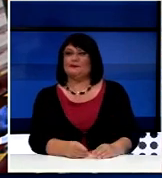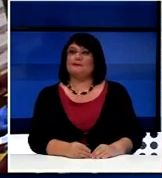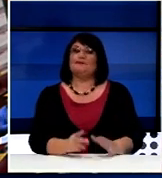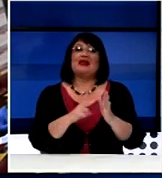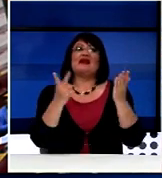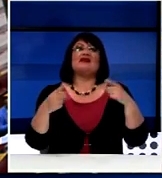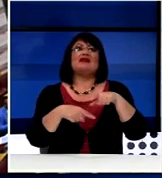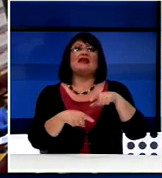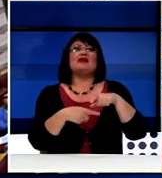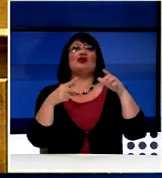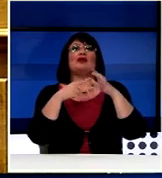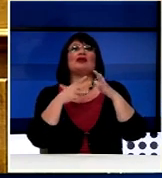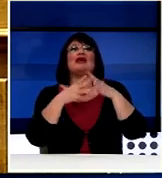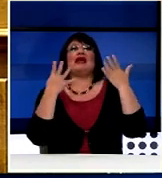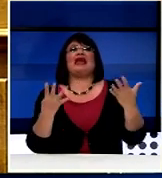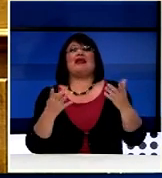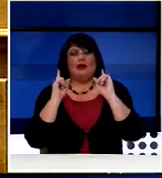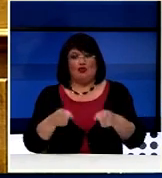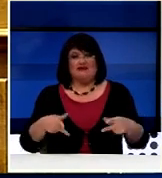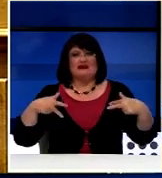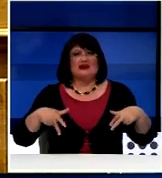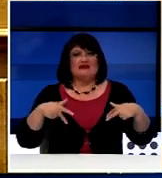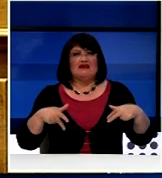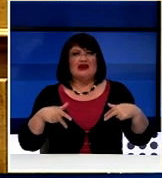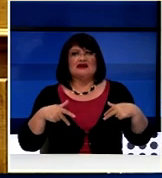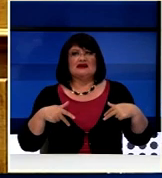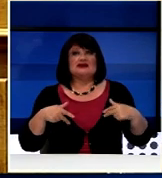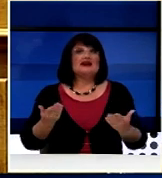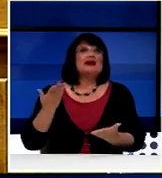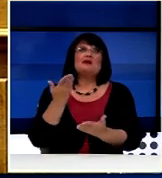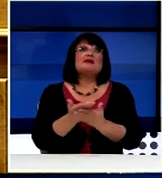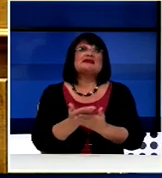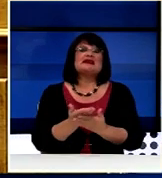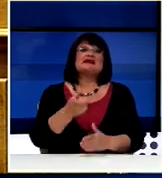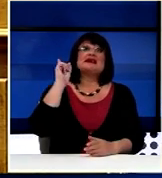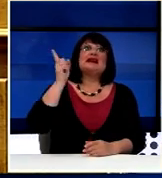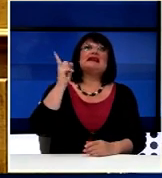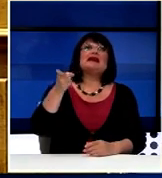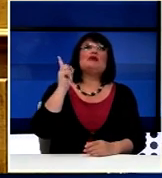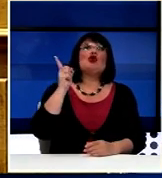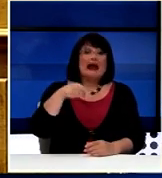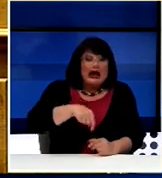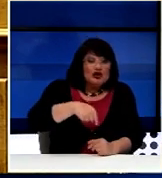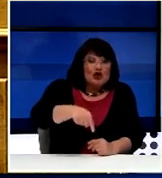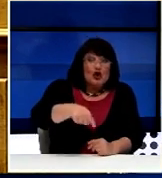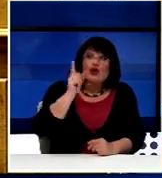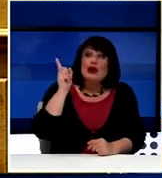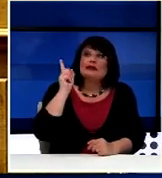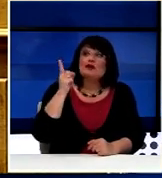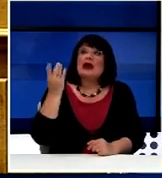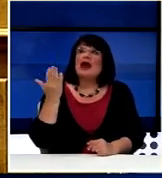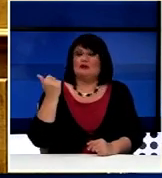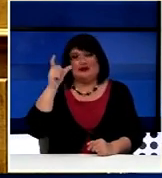17 Δεκεμβρίου του 19. Στρατηγική απόφαση της κυβέρνησης να μην θέσει θέμα κυρώσεων σε αυτή τη φάση. Καταθέτω στα